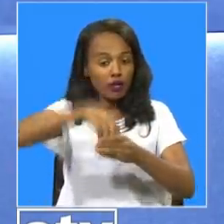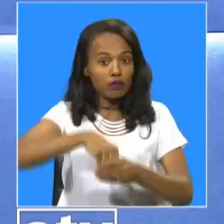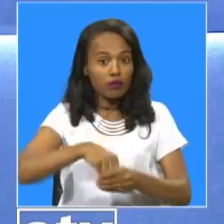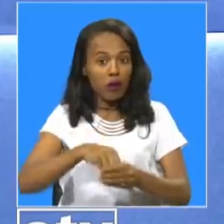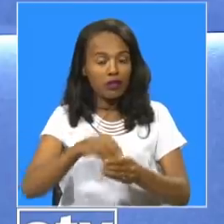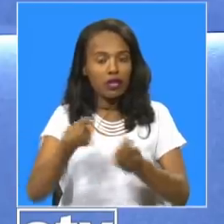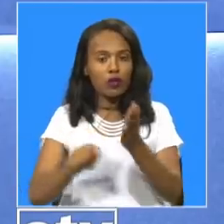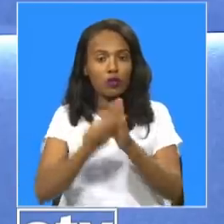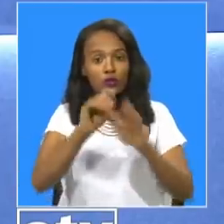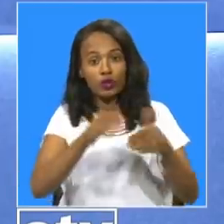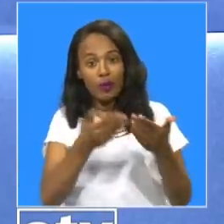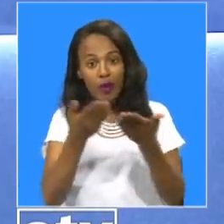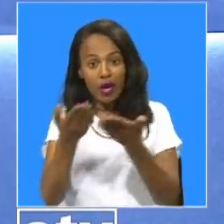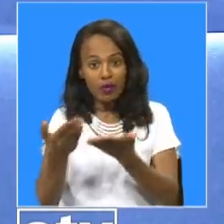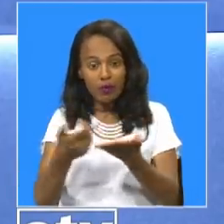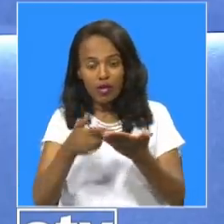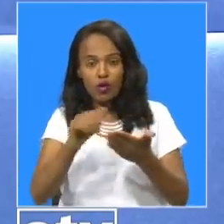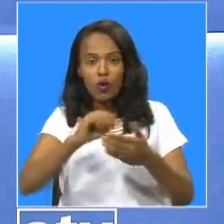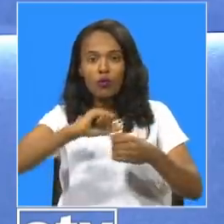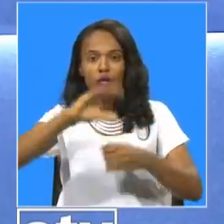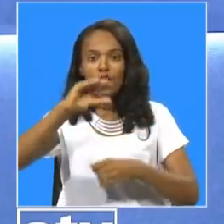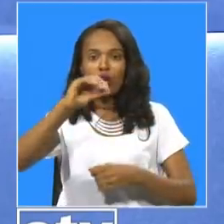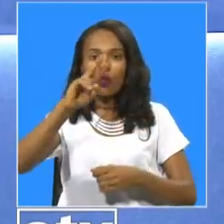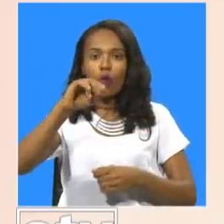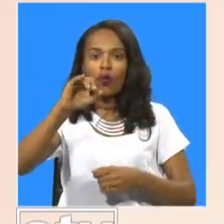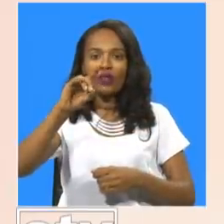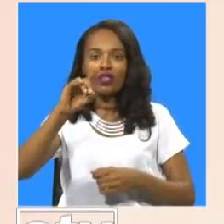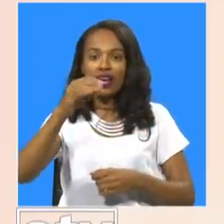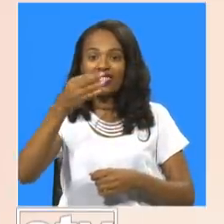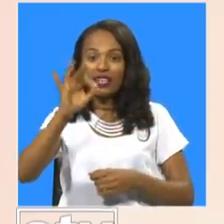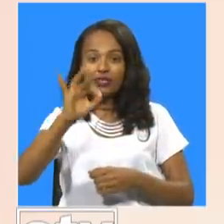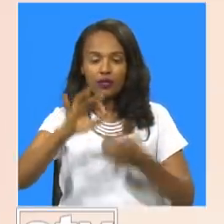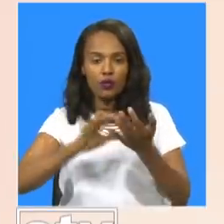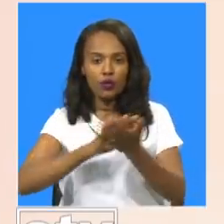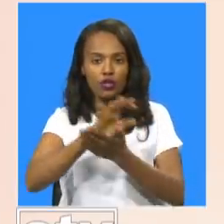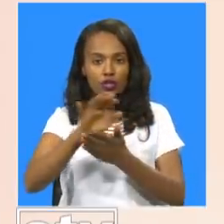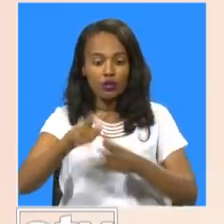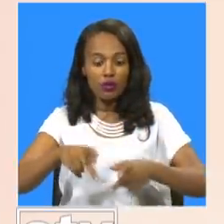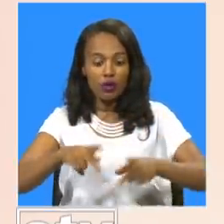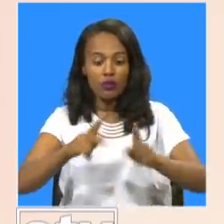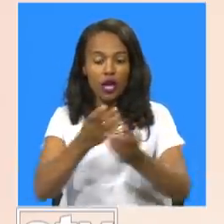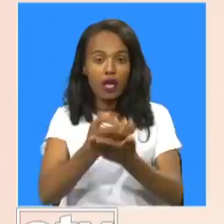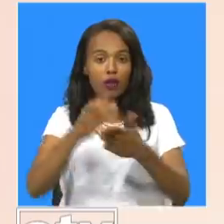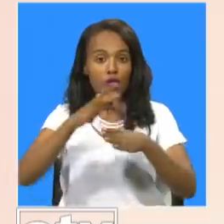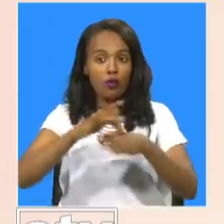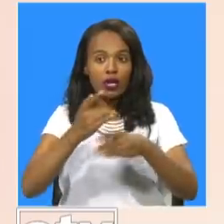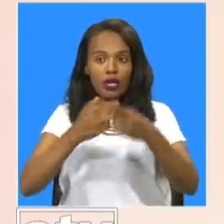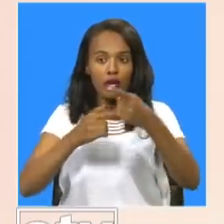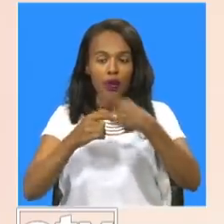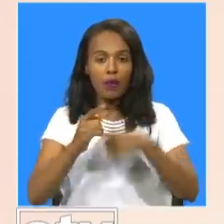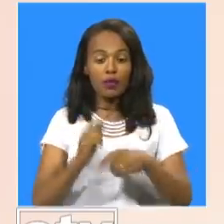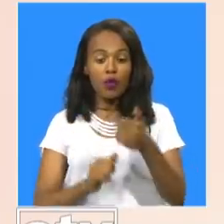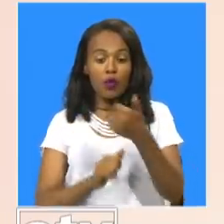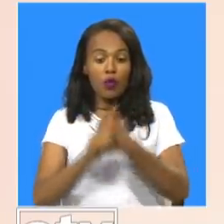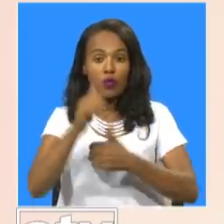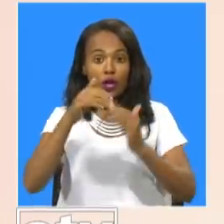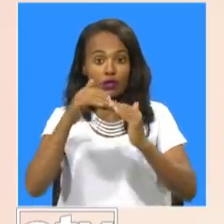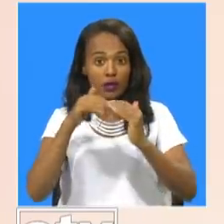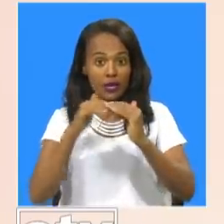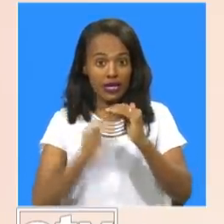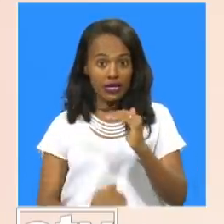ቴክኖሎጂዎችን በማቅረብ እንዲሁም የኮቪድ-19 ወረርሽኝ በግብርና የኢኮኖሚ ዘርፍ ላይ የሚያሳድረውን ጉዳት